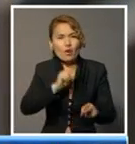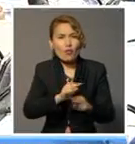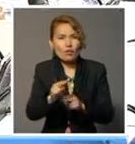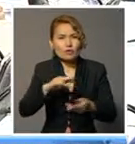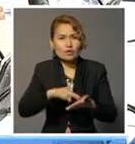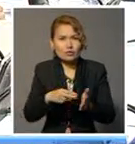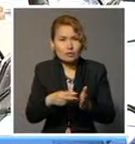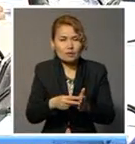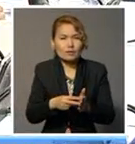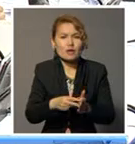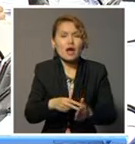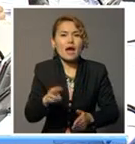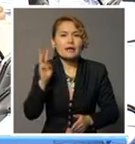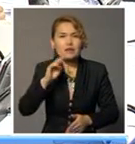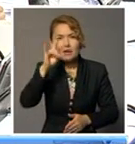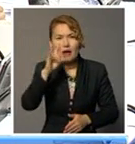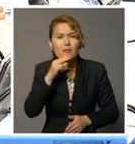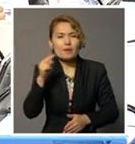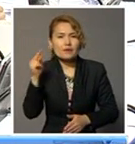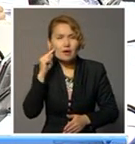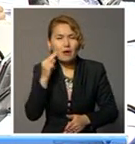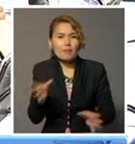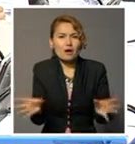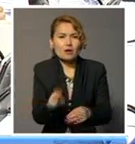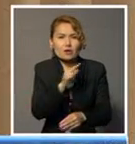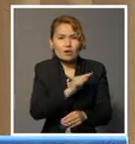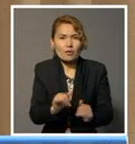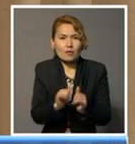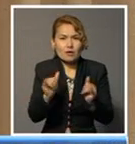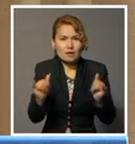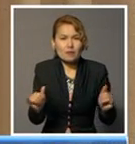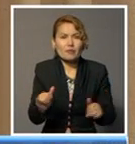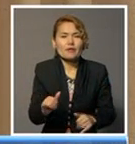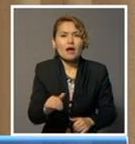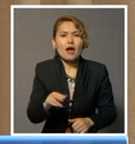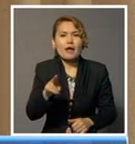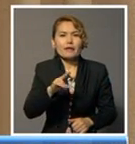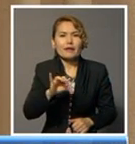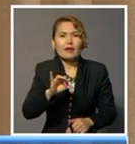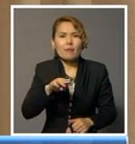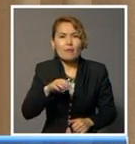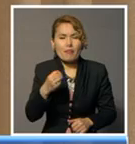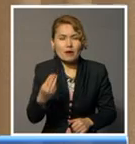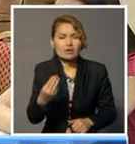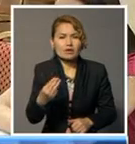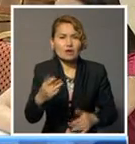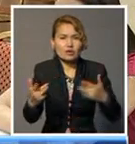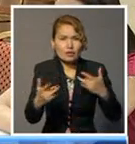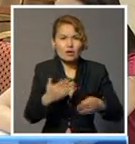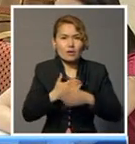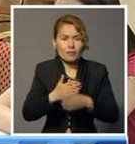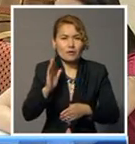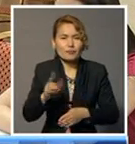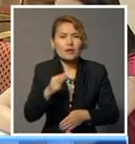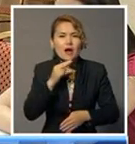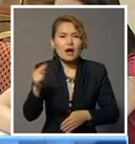50 зертхана салынбақ. Елші Қазақ-Қытай қарым-қатынасының дамуына өлшеусіз үлес қосқан Димаш феноменін мысал айтты. Оның ойынша енді кез